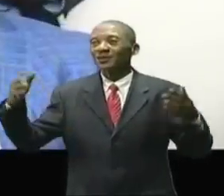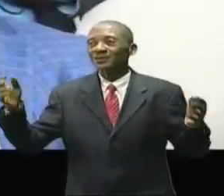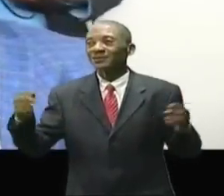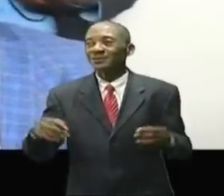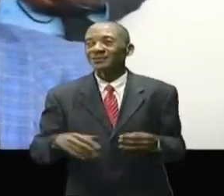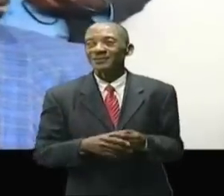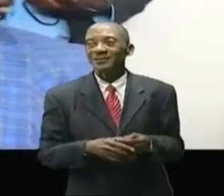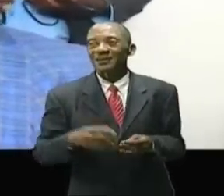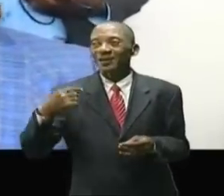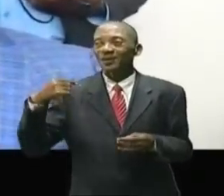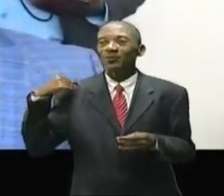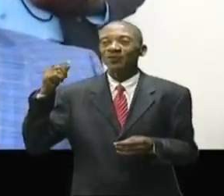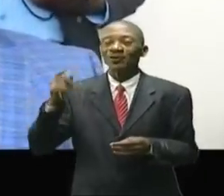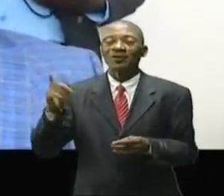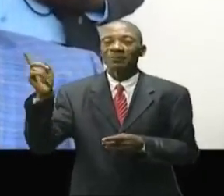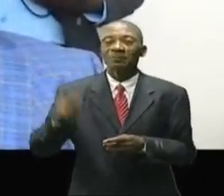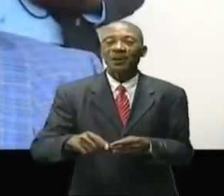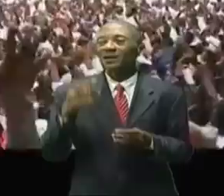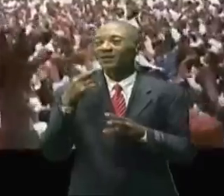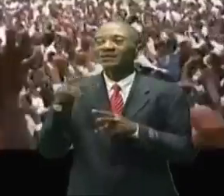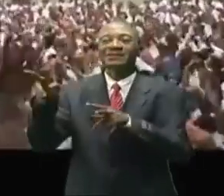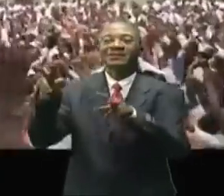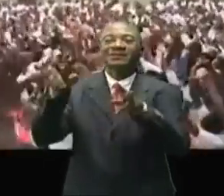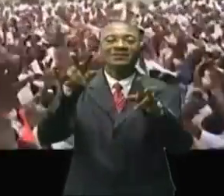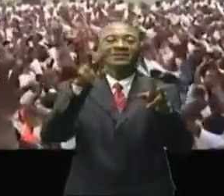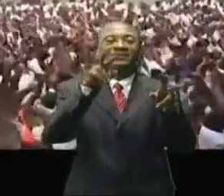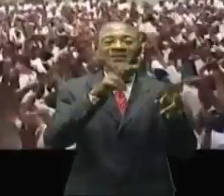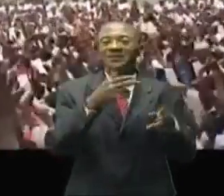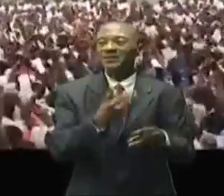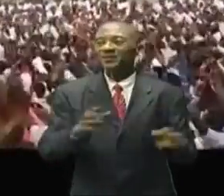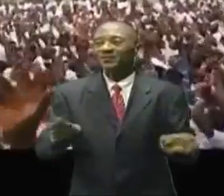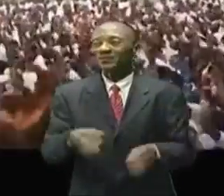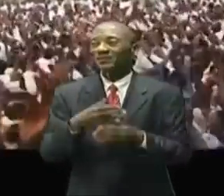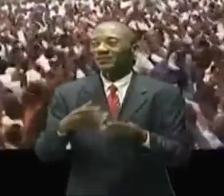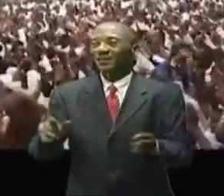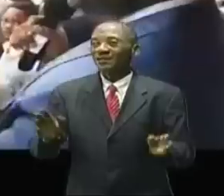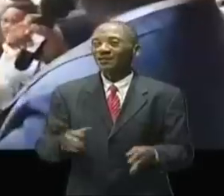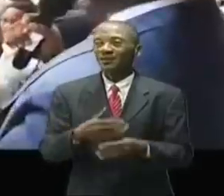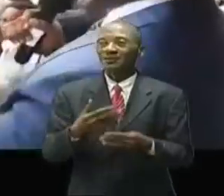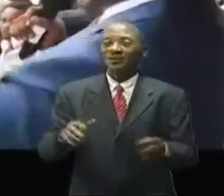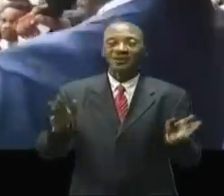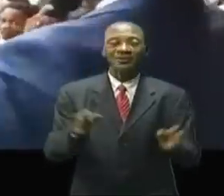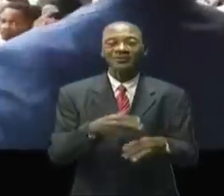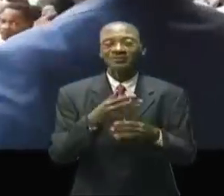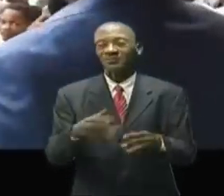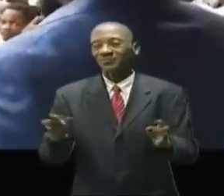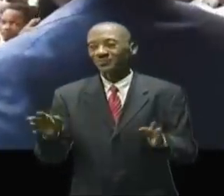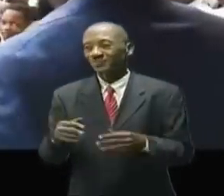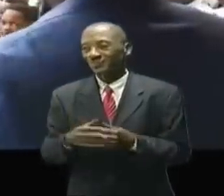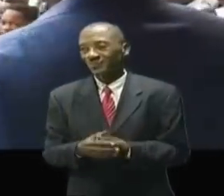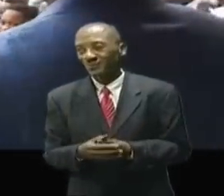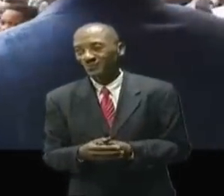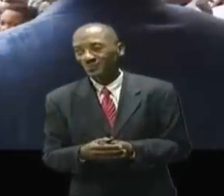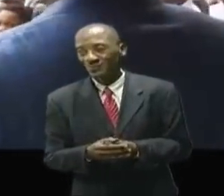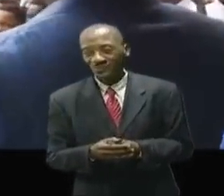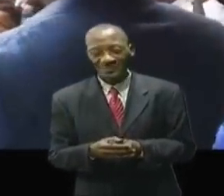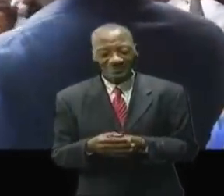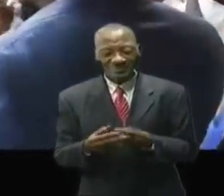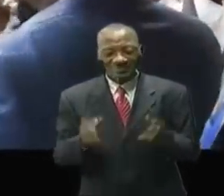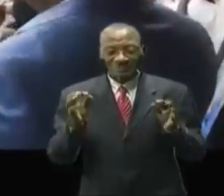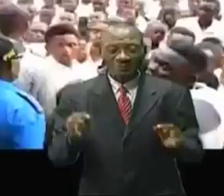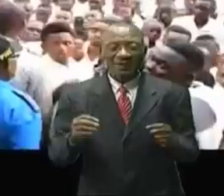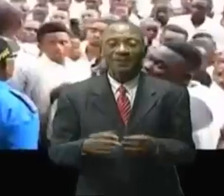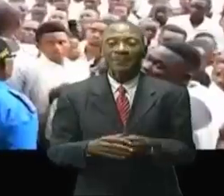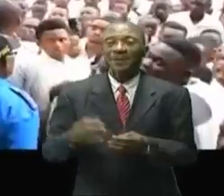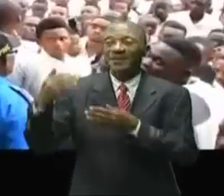En sa double qualité de représentant chef de l'État et de premier parent dans son entité, Christophe Bastien Nanga remonte le moral de cette jeunesse